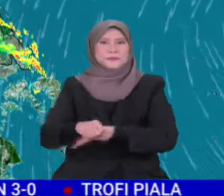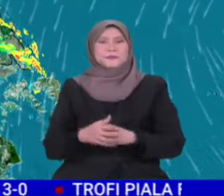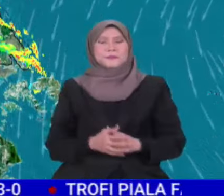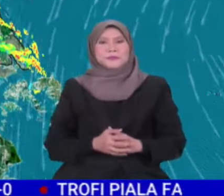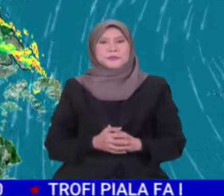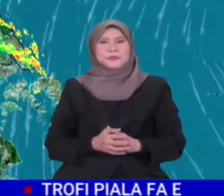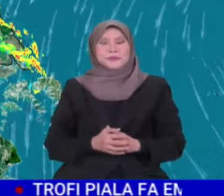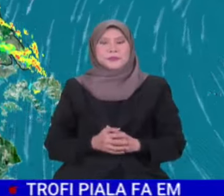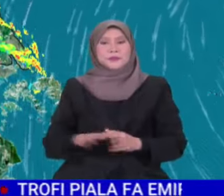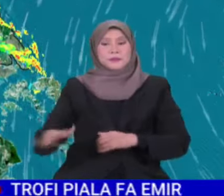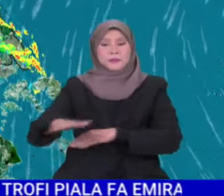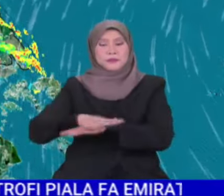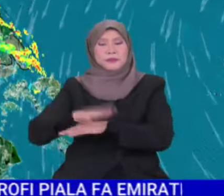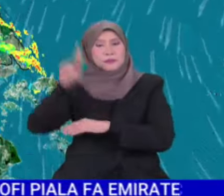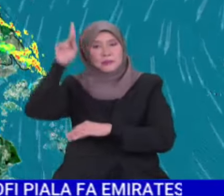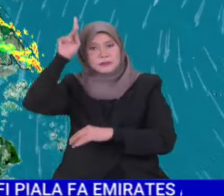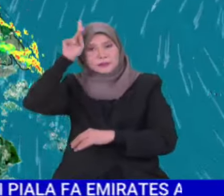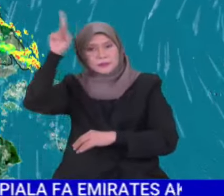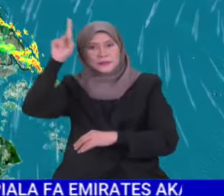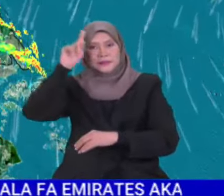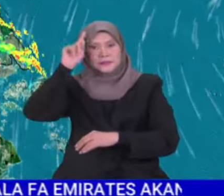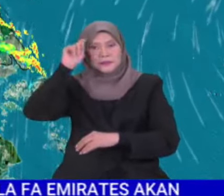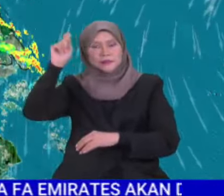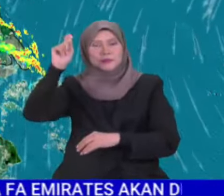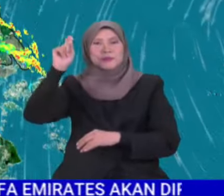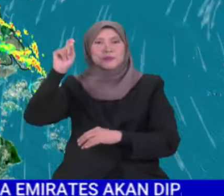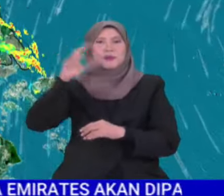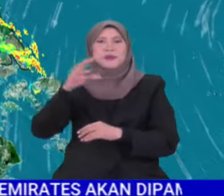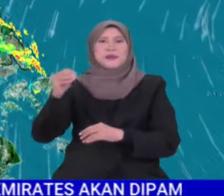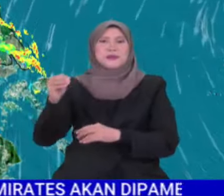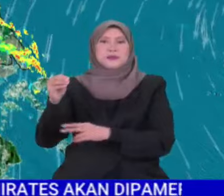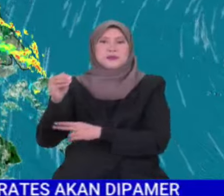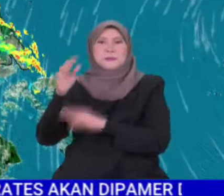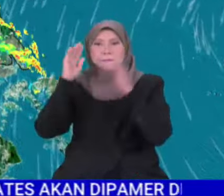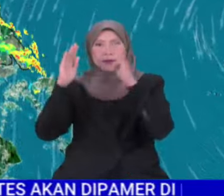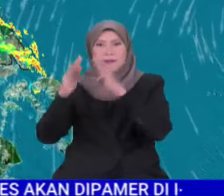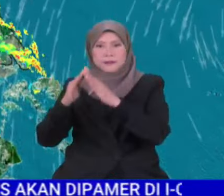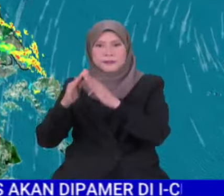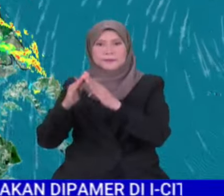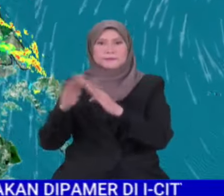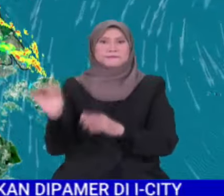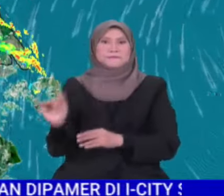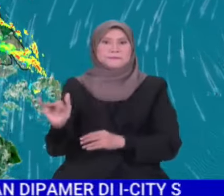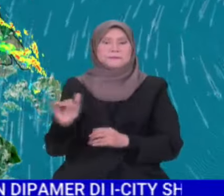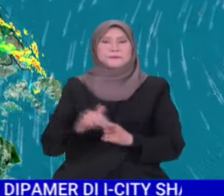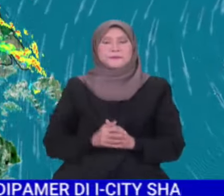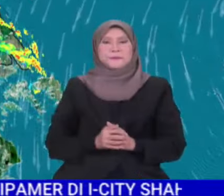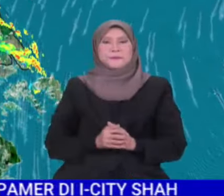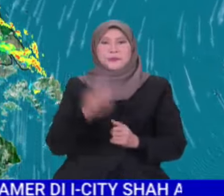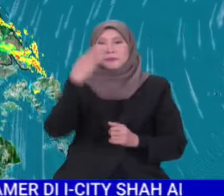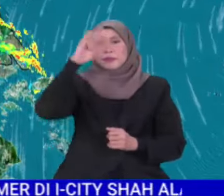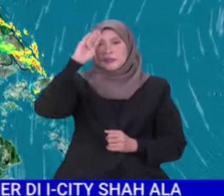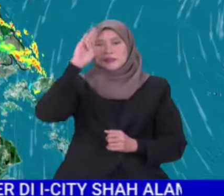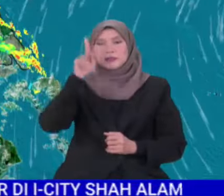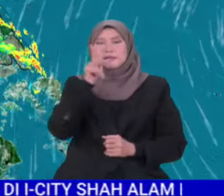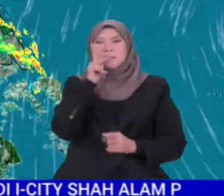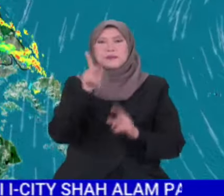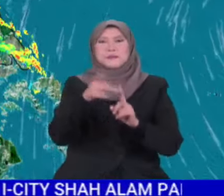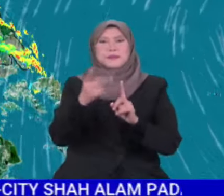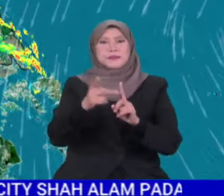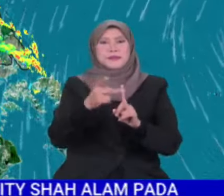Begitu juga di negeri Pantai Timur, di negeri Kelantan, Terengganu dan juga di bahagian tengah di negeri Pahang. Buat masa kini, di negeri Perlis, Kedah,